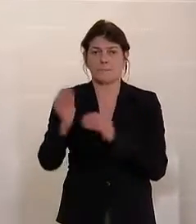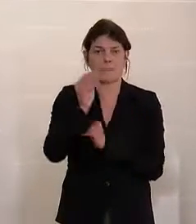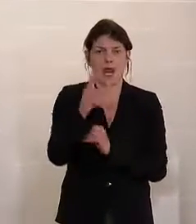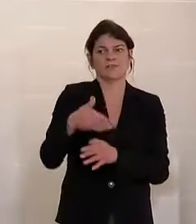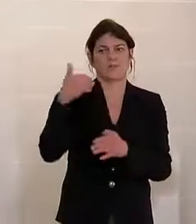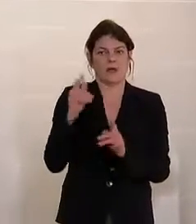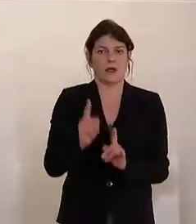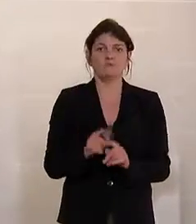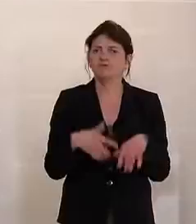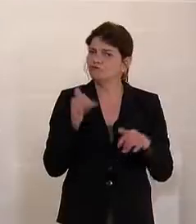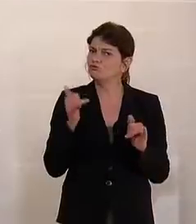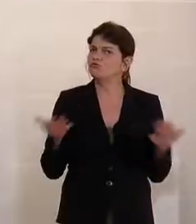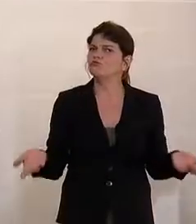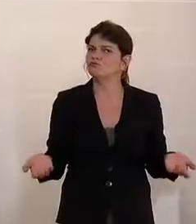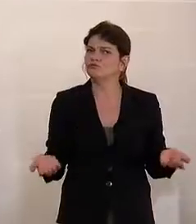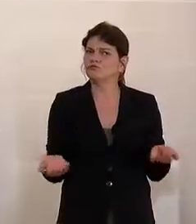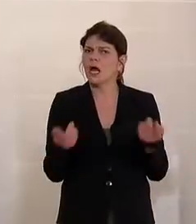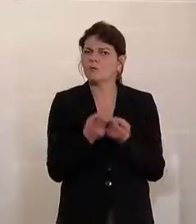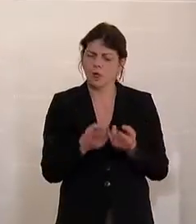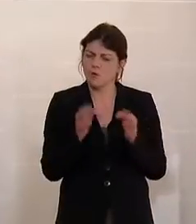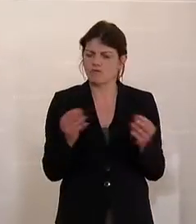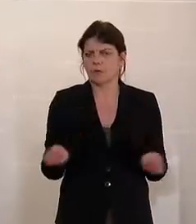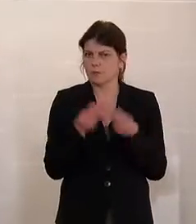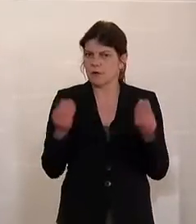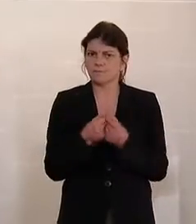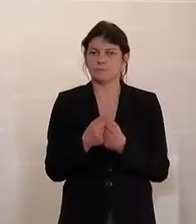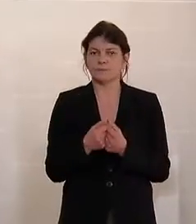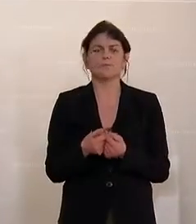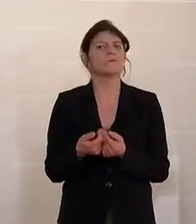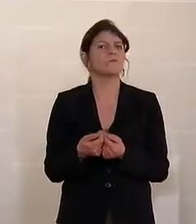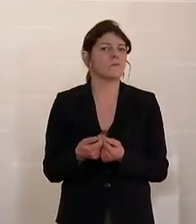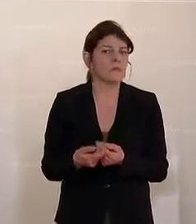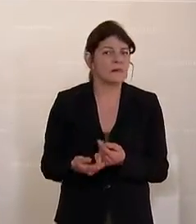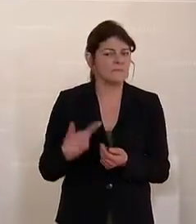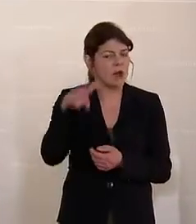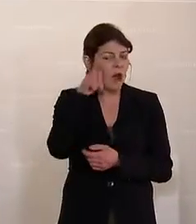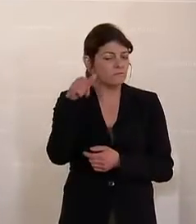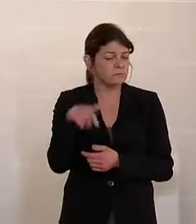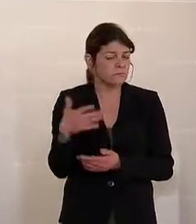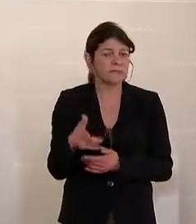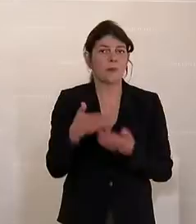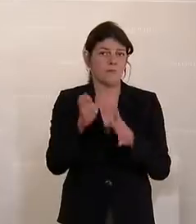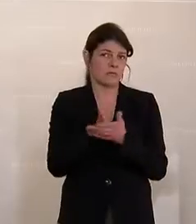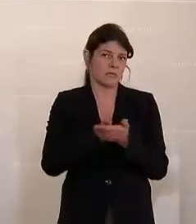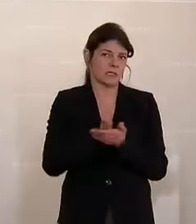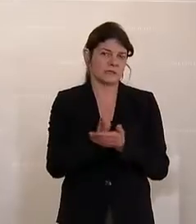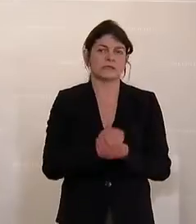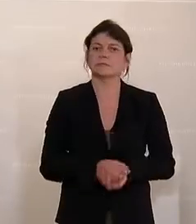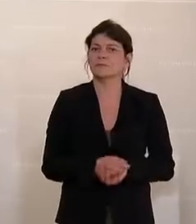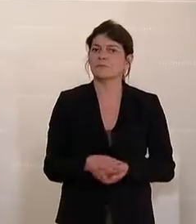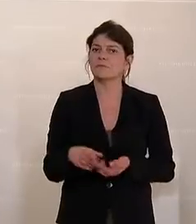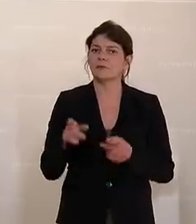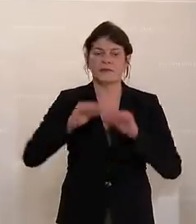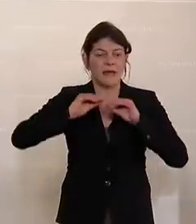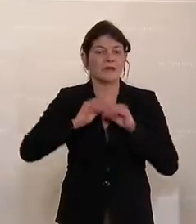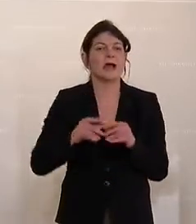Also durchaus sozusagen eine gute Geschichte. Im Wesentlichen werden davon im öffentlichen Dienst der Lehrgang